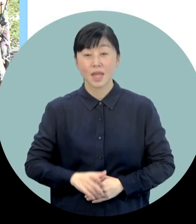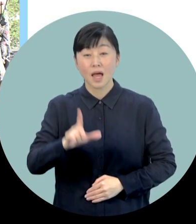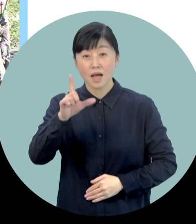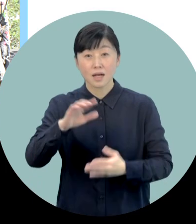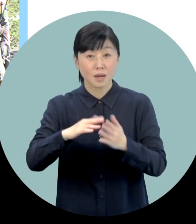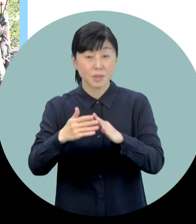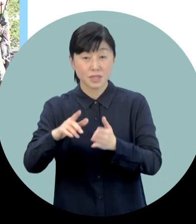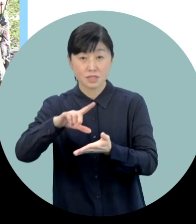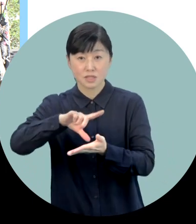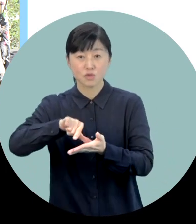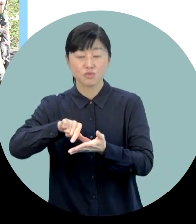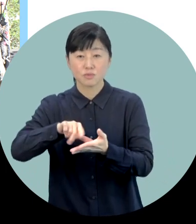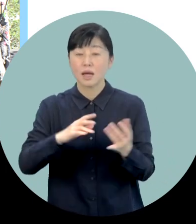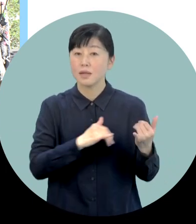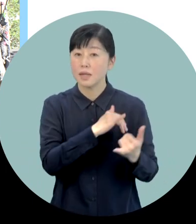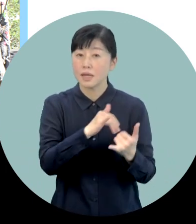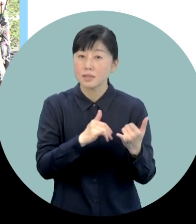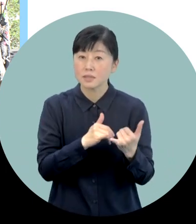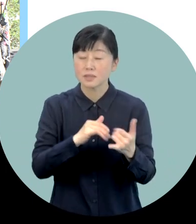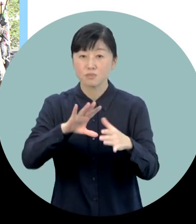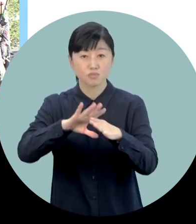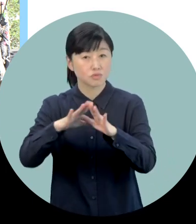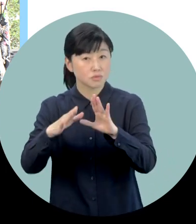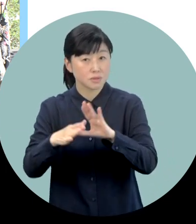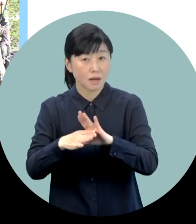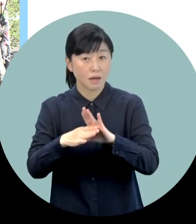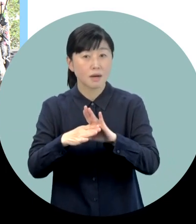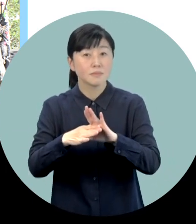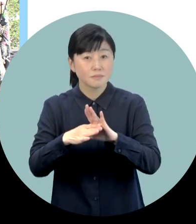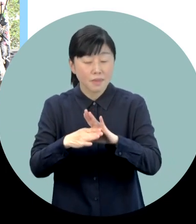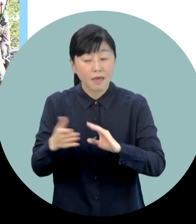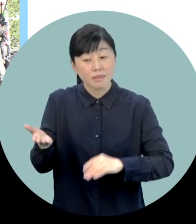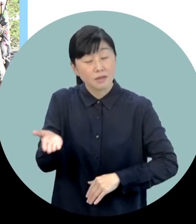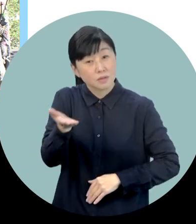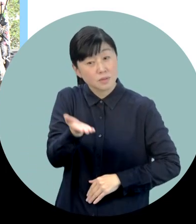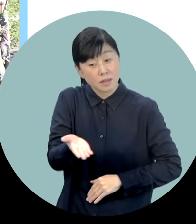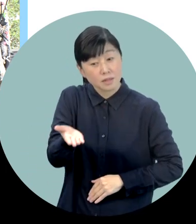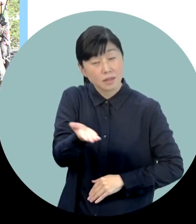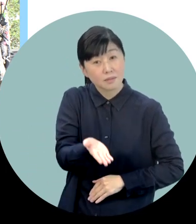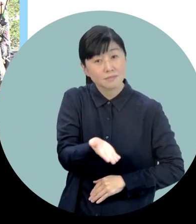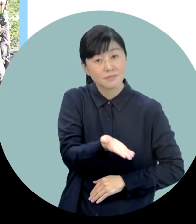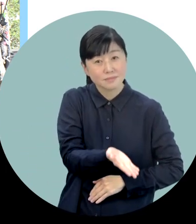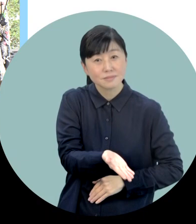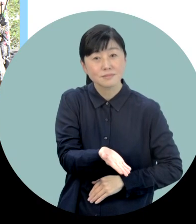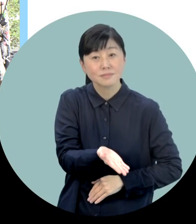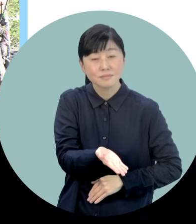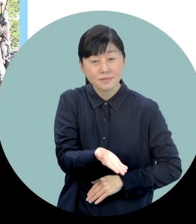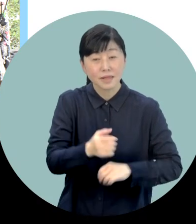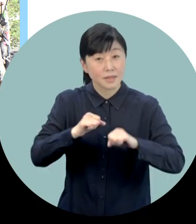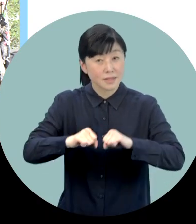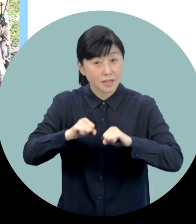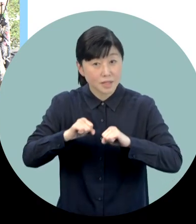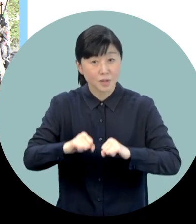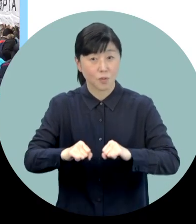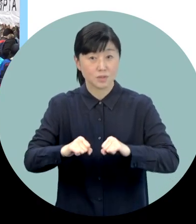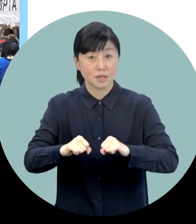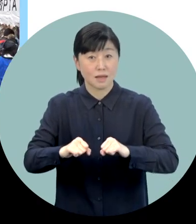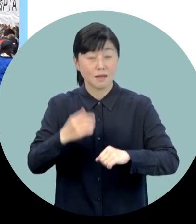上町地区では歴史、文化、伝統を次世代につなぎ、生き生きと